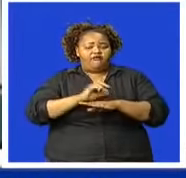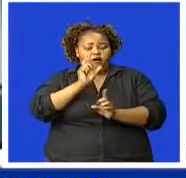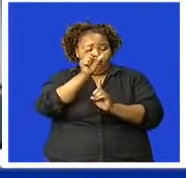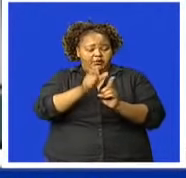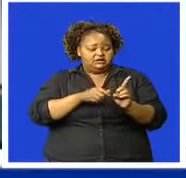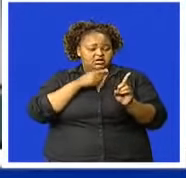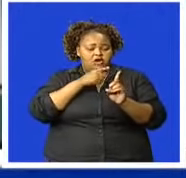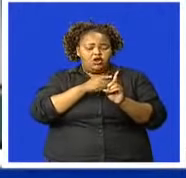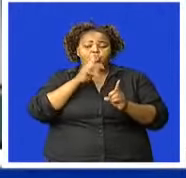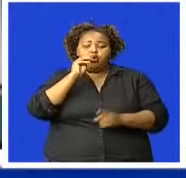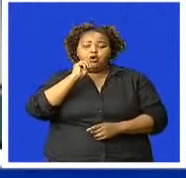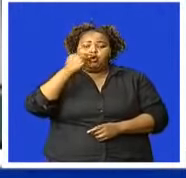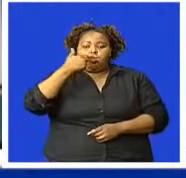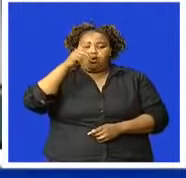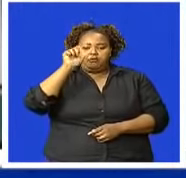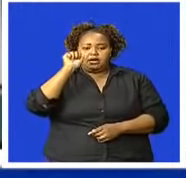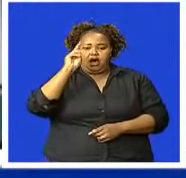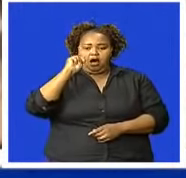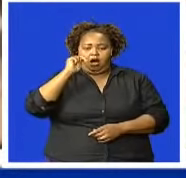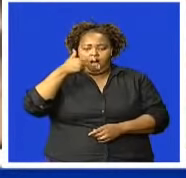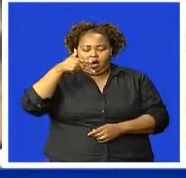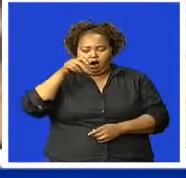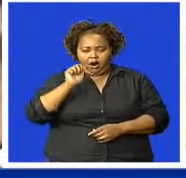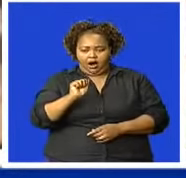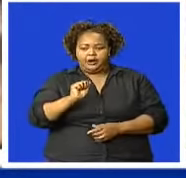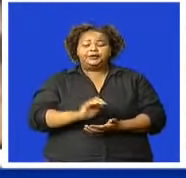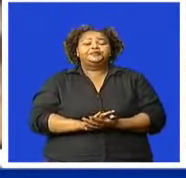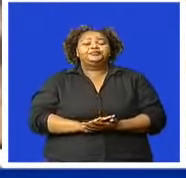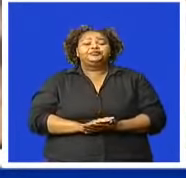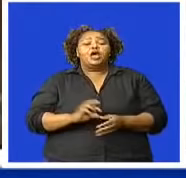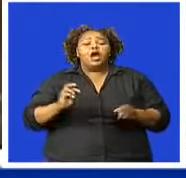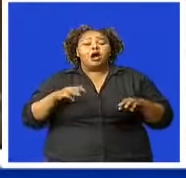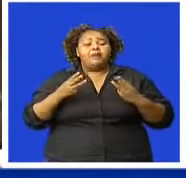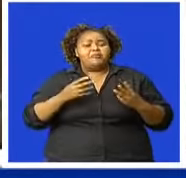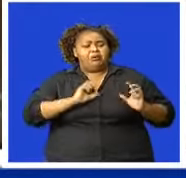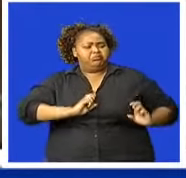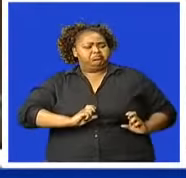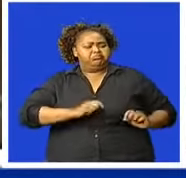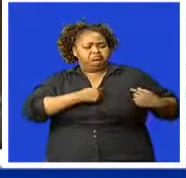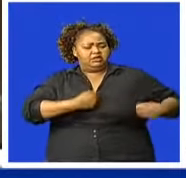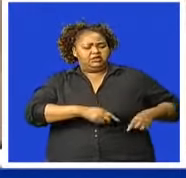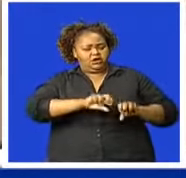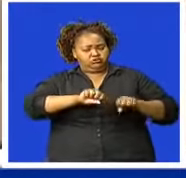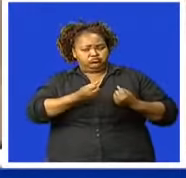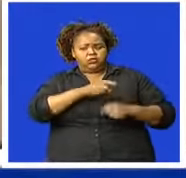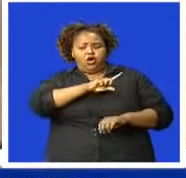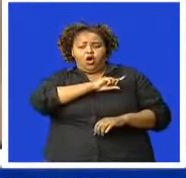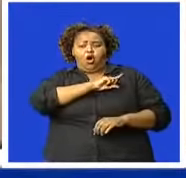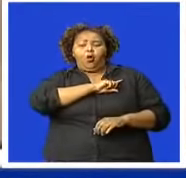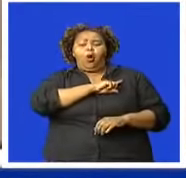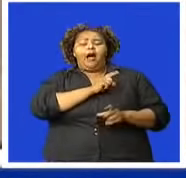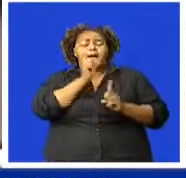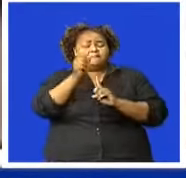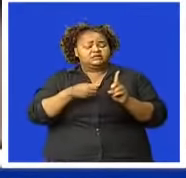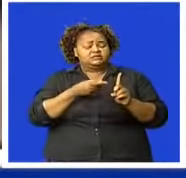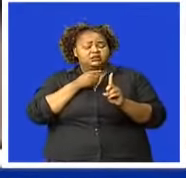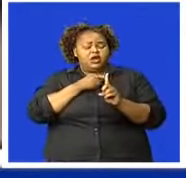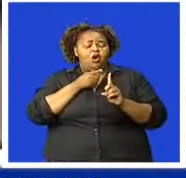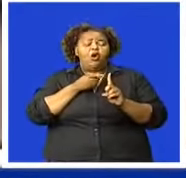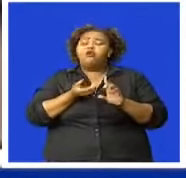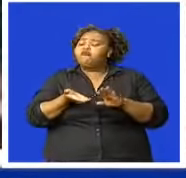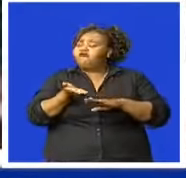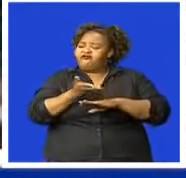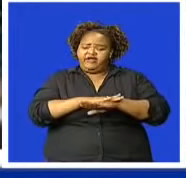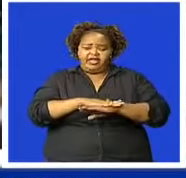siyalila kulandzela ukuthi lobeka ngumphathi walesifunda Dokotela Vincent Mhlanga asishiye emhlabeni Imibiko